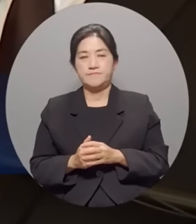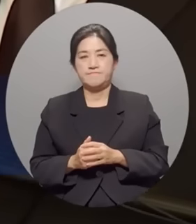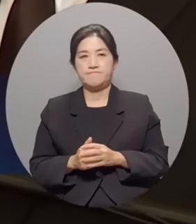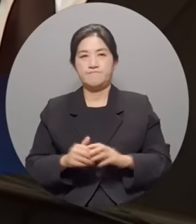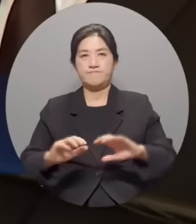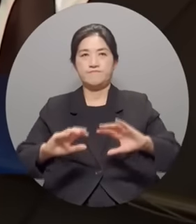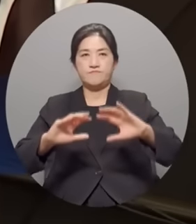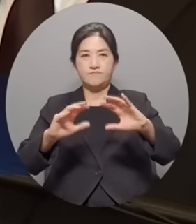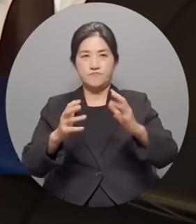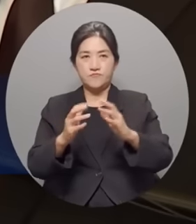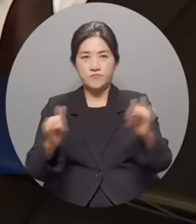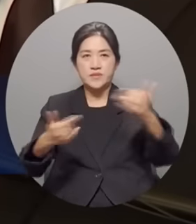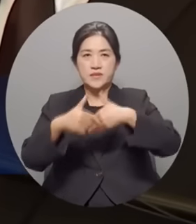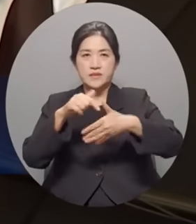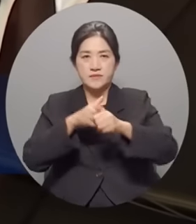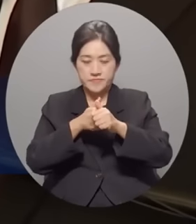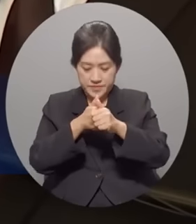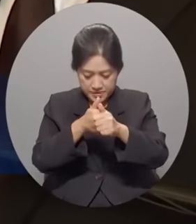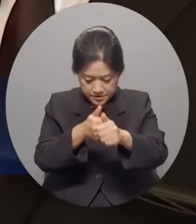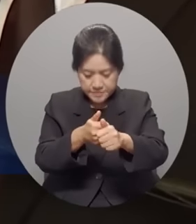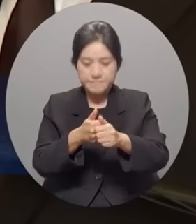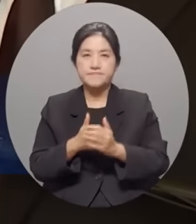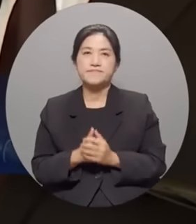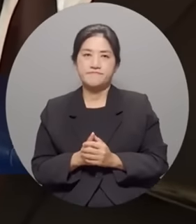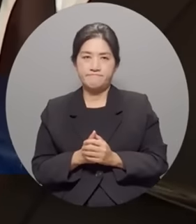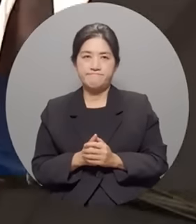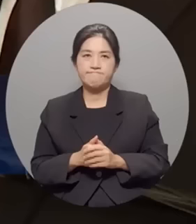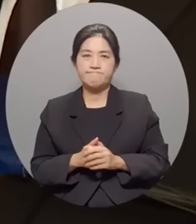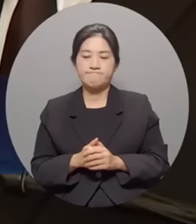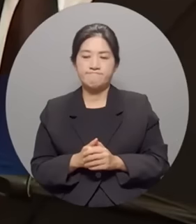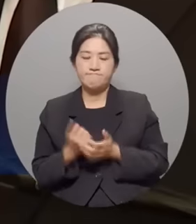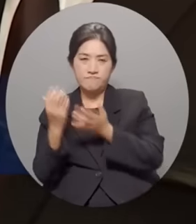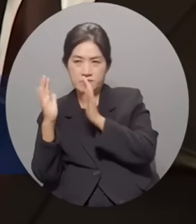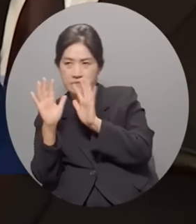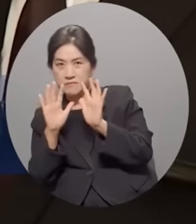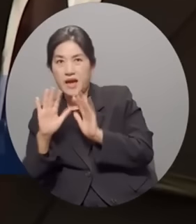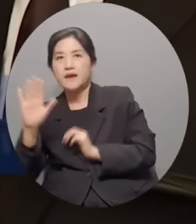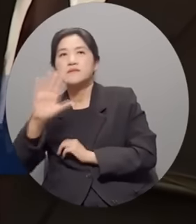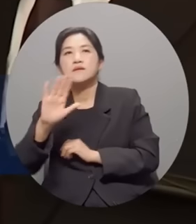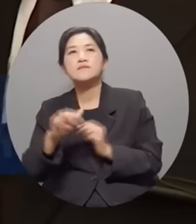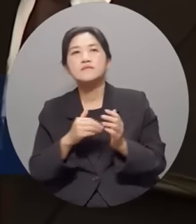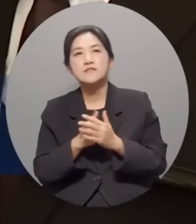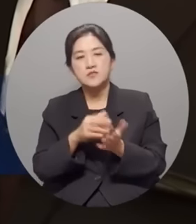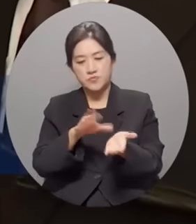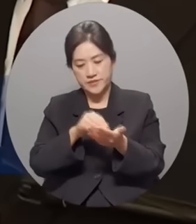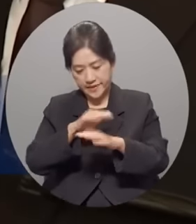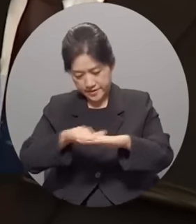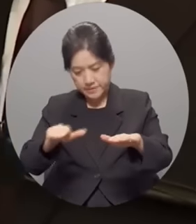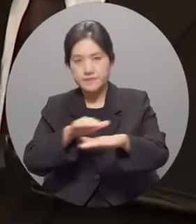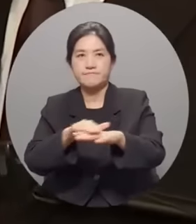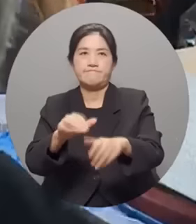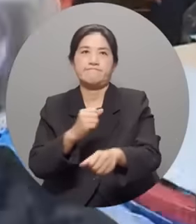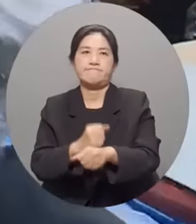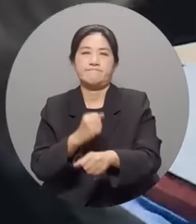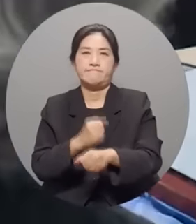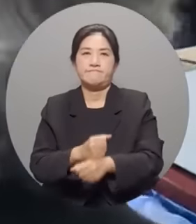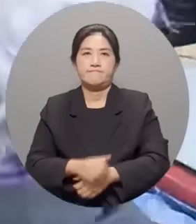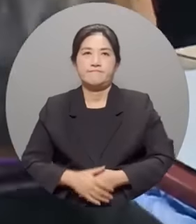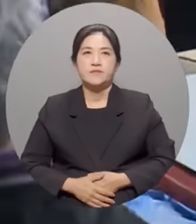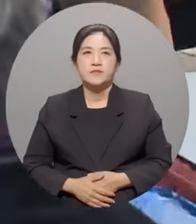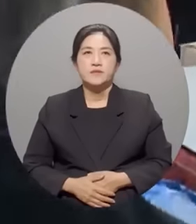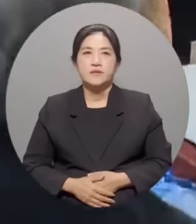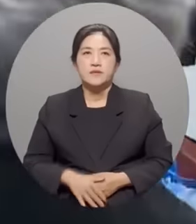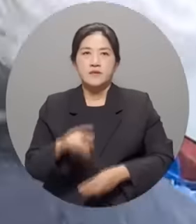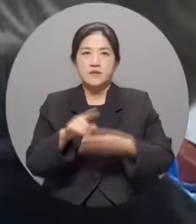보고 민심을 따라서 피하지 않고 문제를 해결하겠습니다